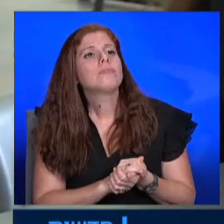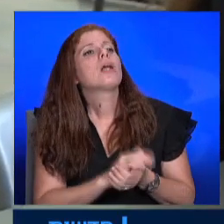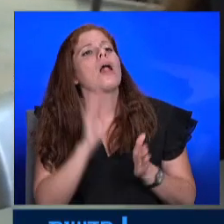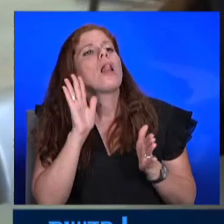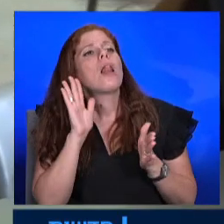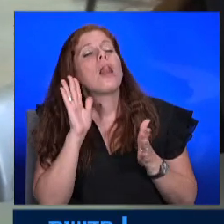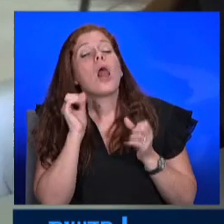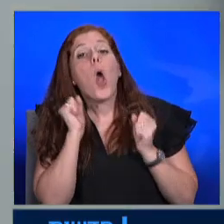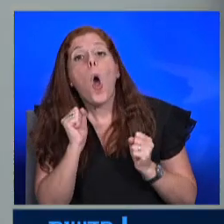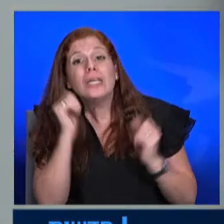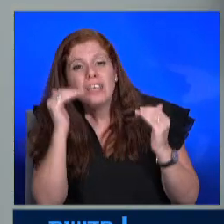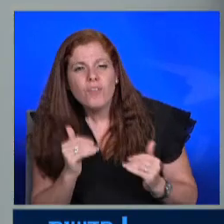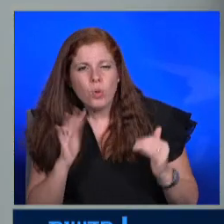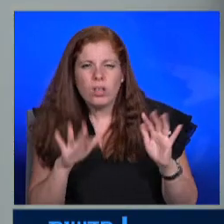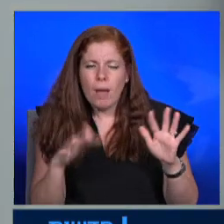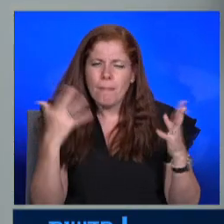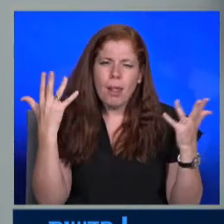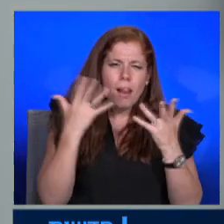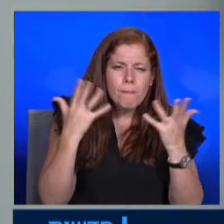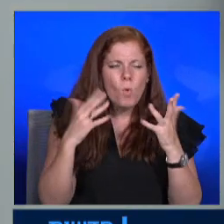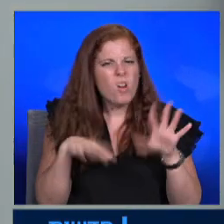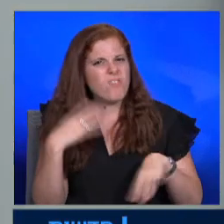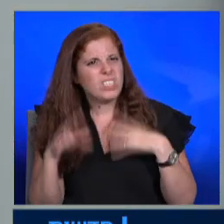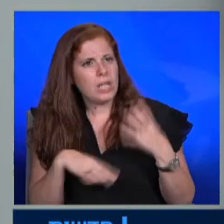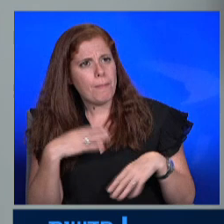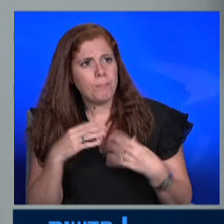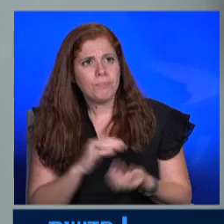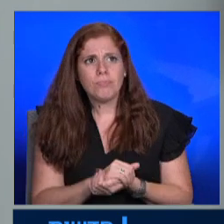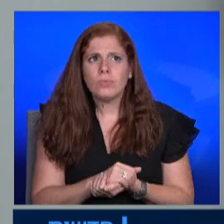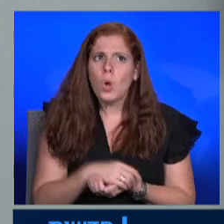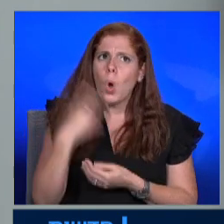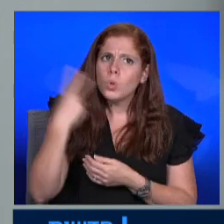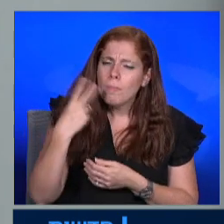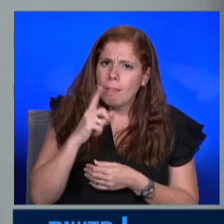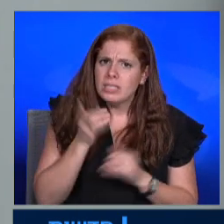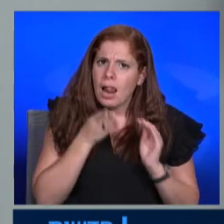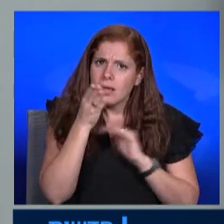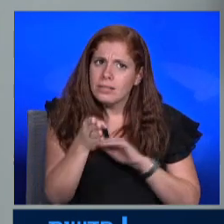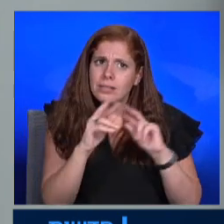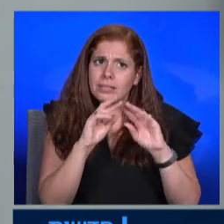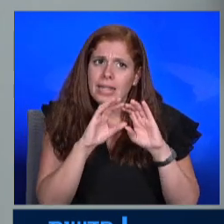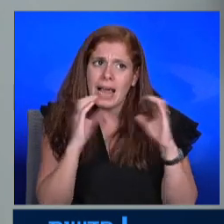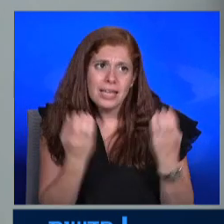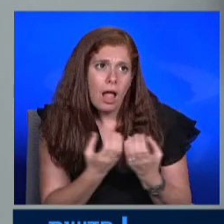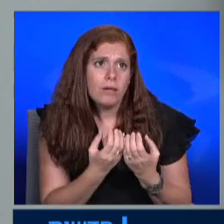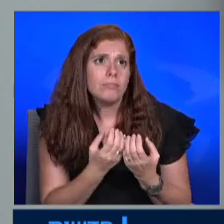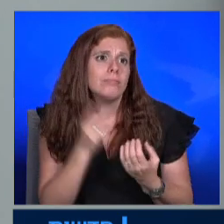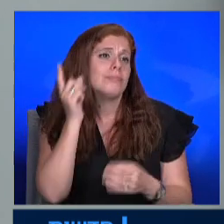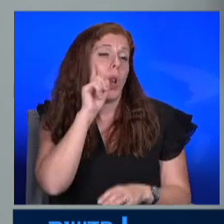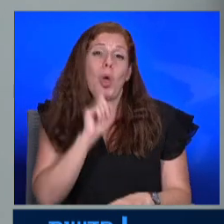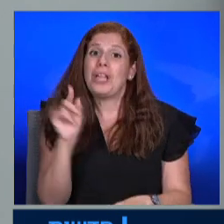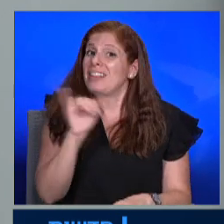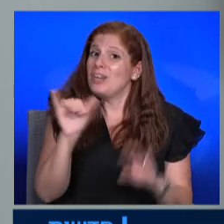וזעם. בעוד יומיים אני צריכה להיכנס לכיתה, לא יודעת לאיזו כיתה, לא